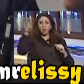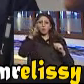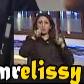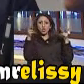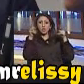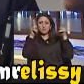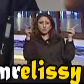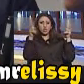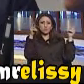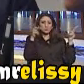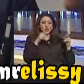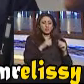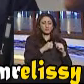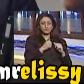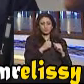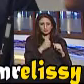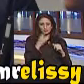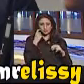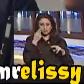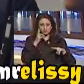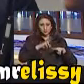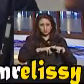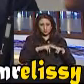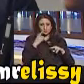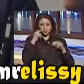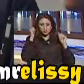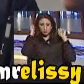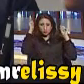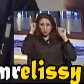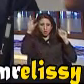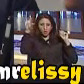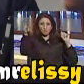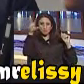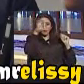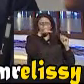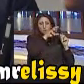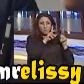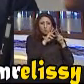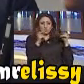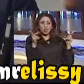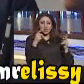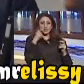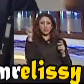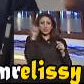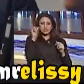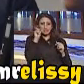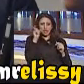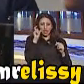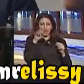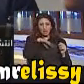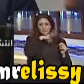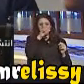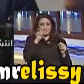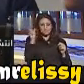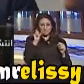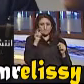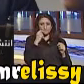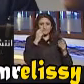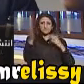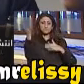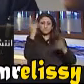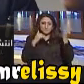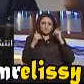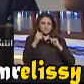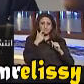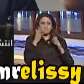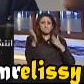إلى الانتصار أو عملية التحرير. أما جماعة الإسلامية وعدد من الأحزاب المتضامنة معها